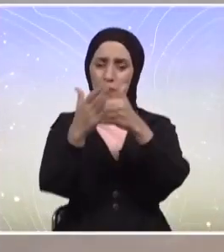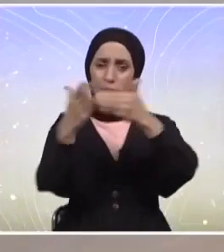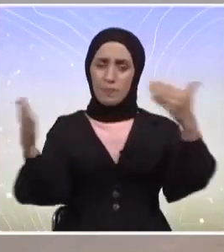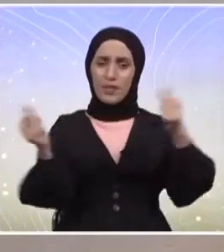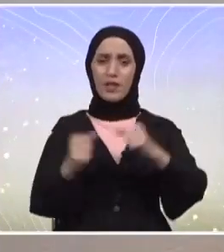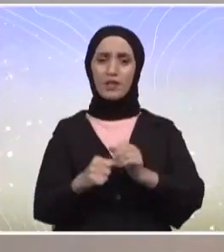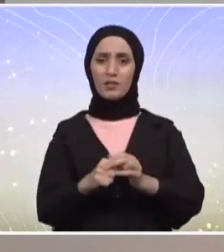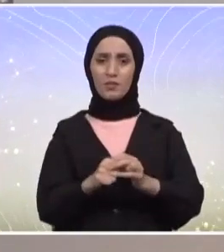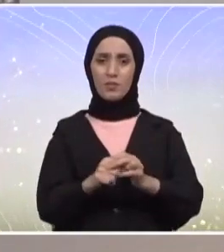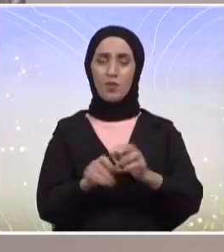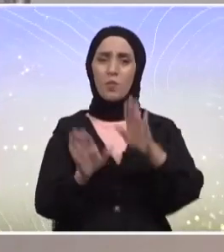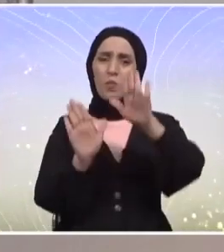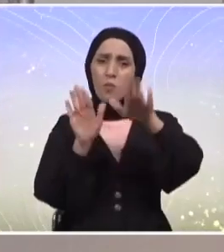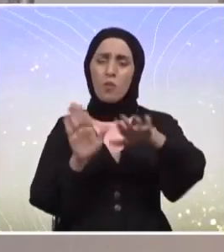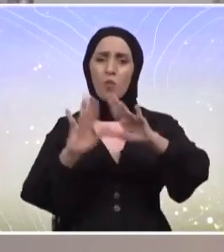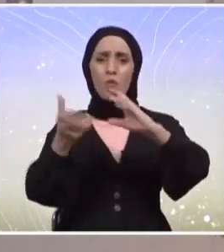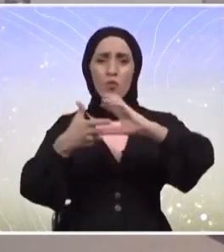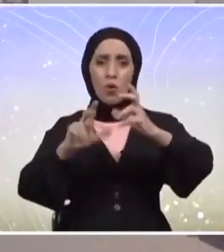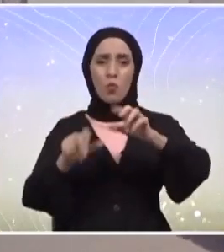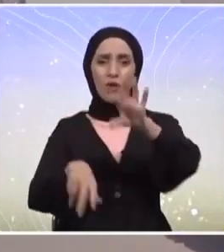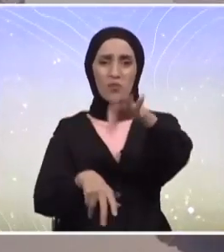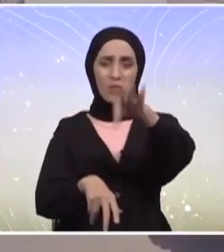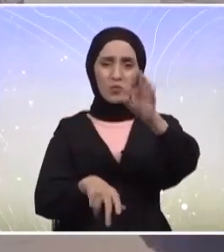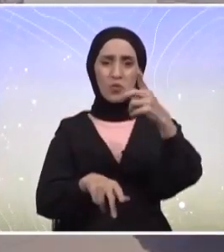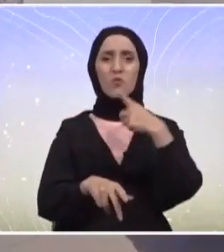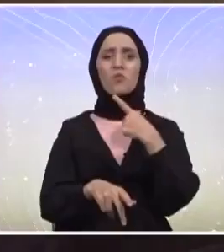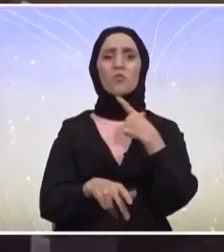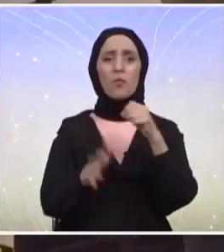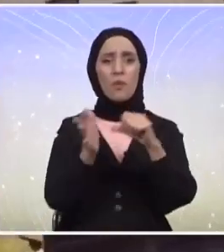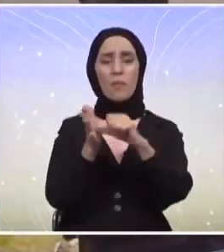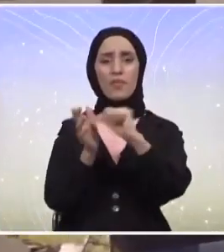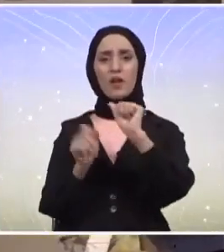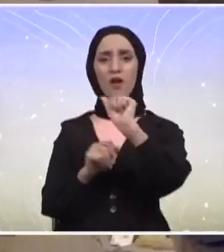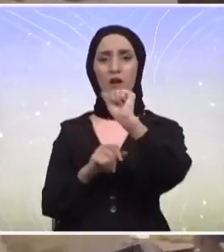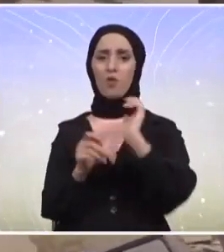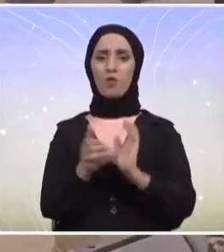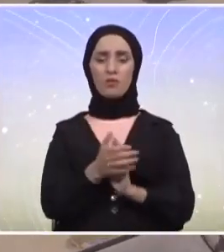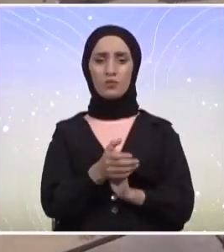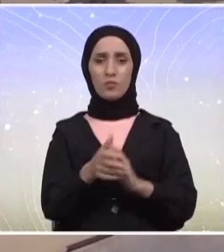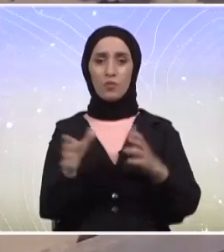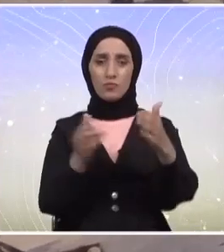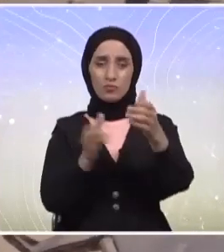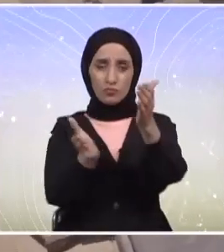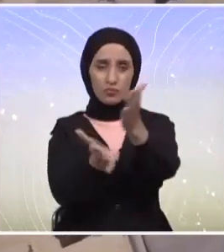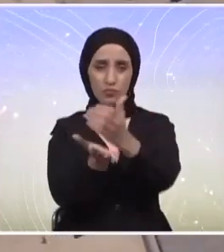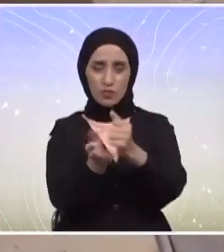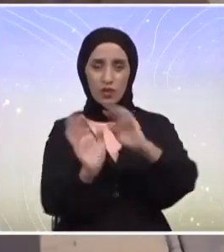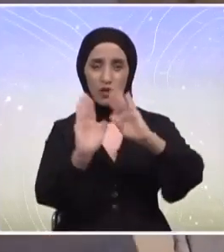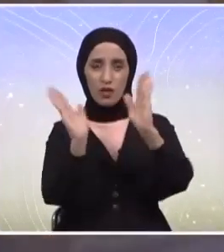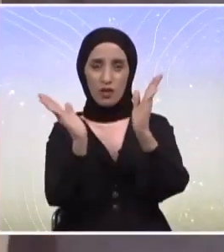جميع الألوان التي يختارها الزبائن لمتاجرهم، وجمعت كميات مناسبة من الأسواق